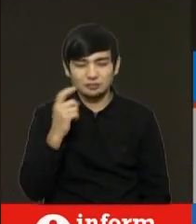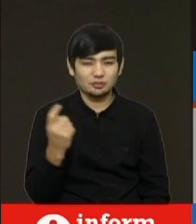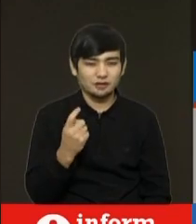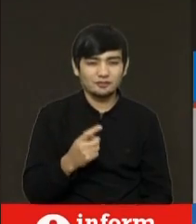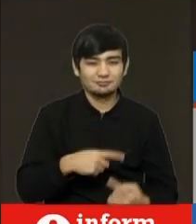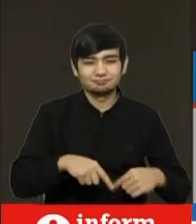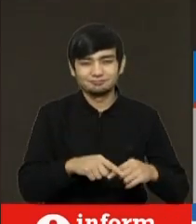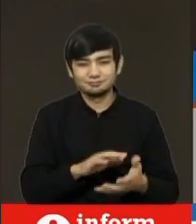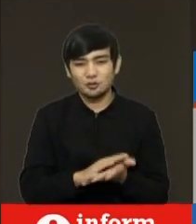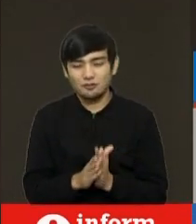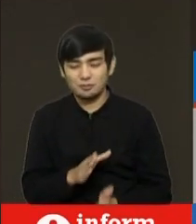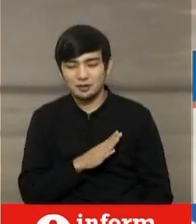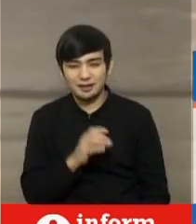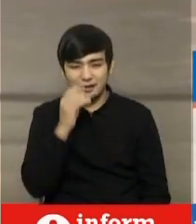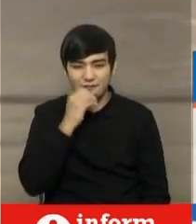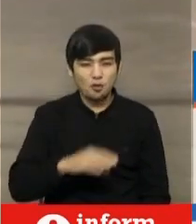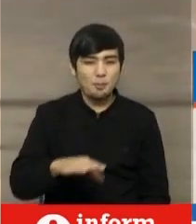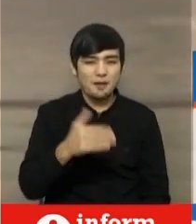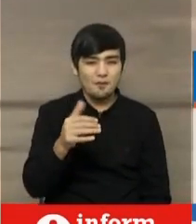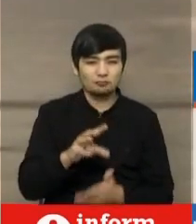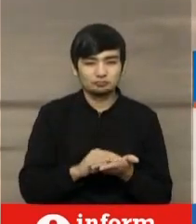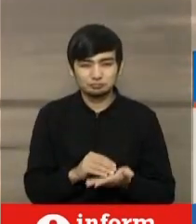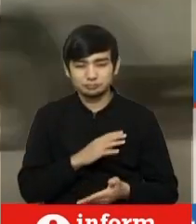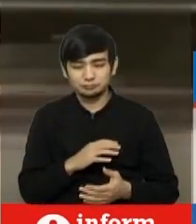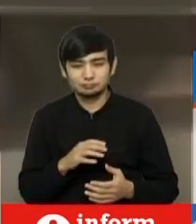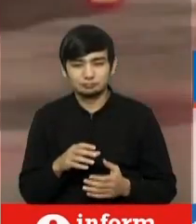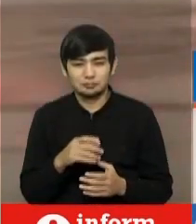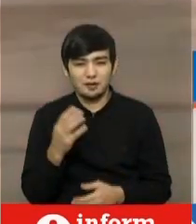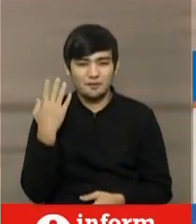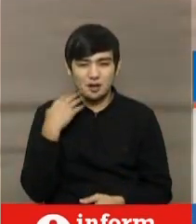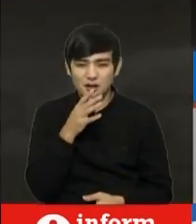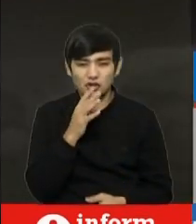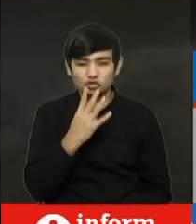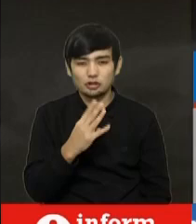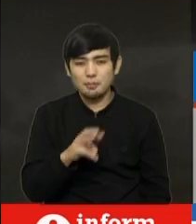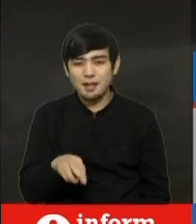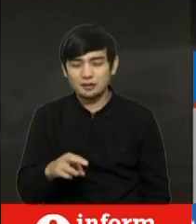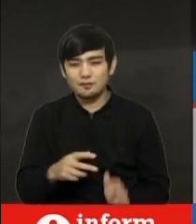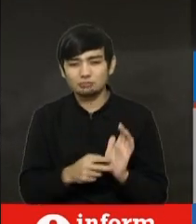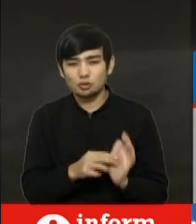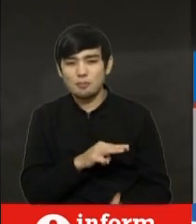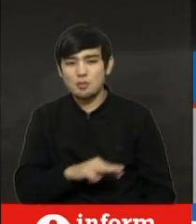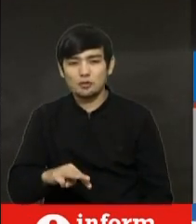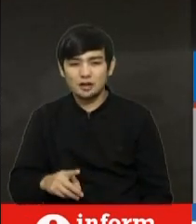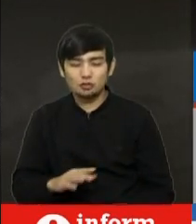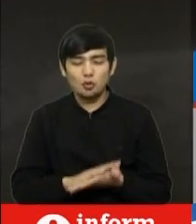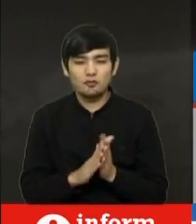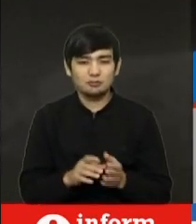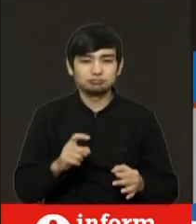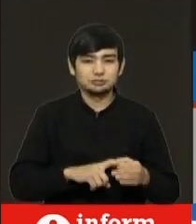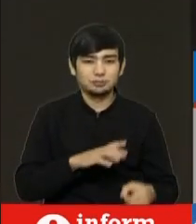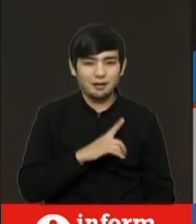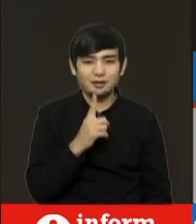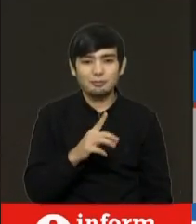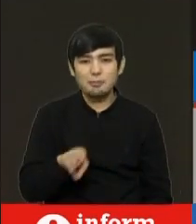и Европейским банком реконструкции и развития заключен несколько лет назад на 4 миллиарда 800 миллионов тенге. Из них больше 1